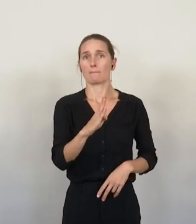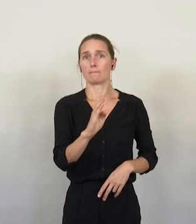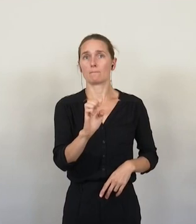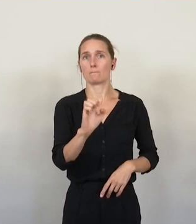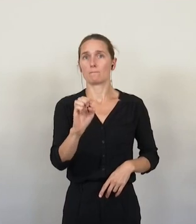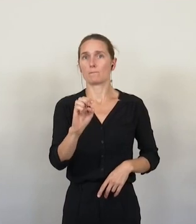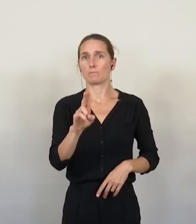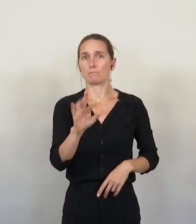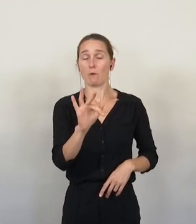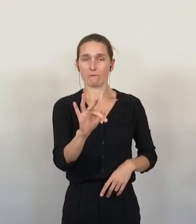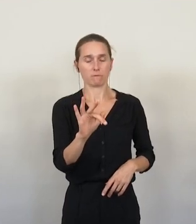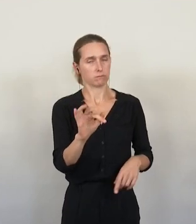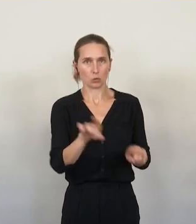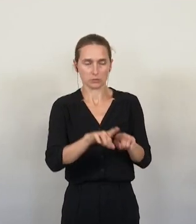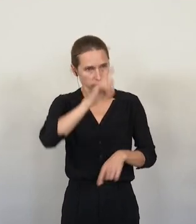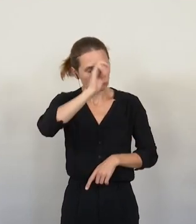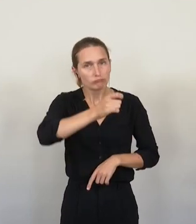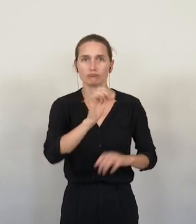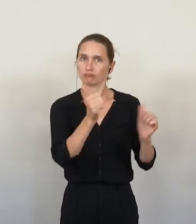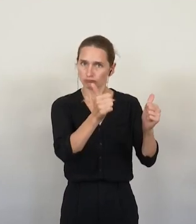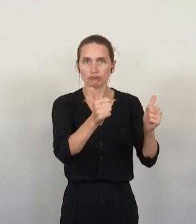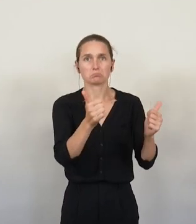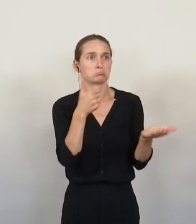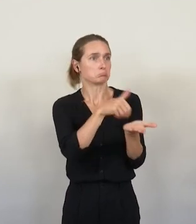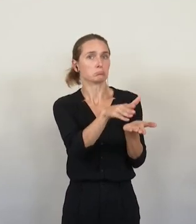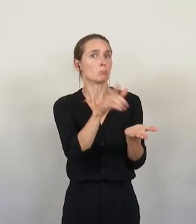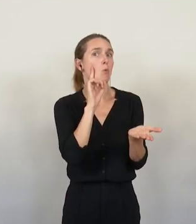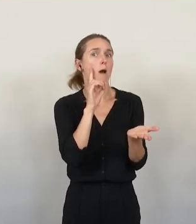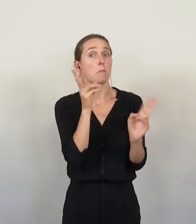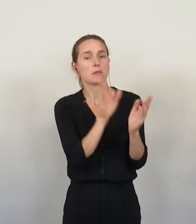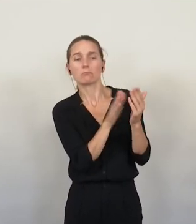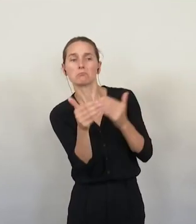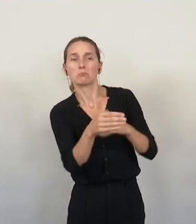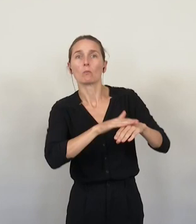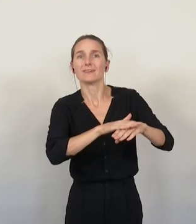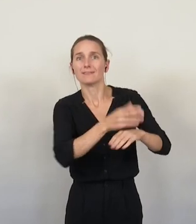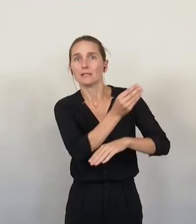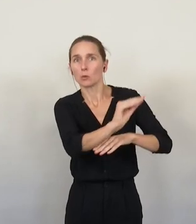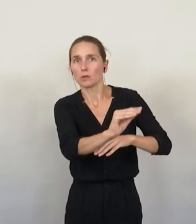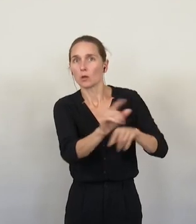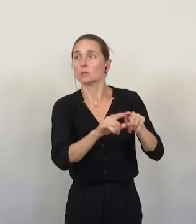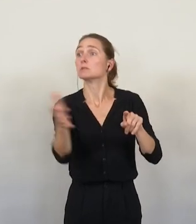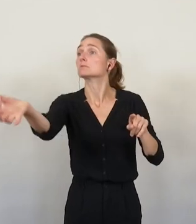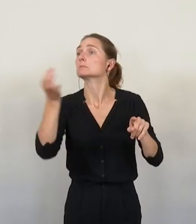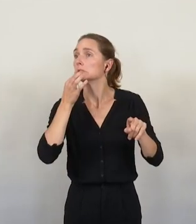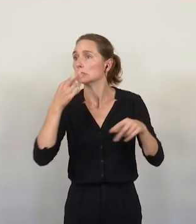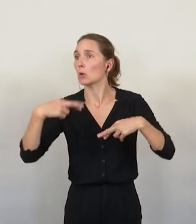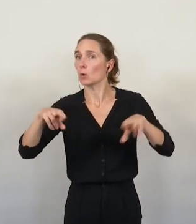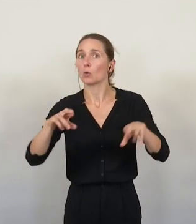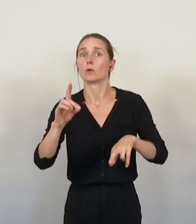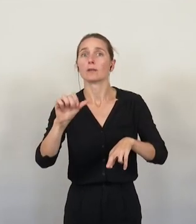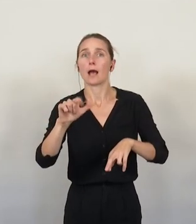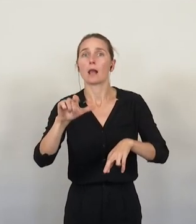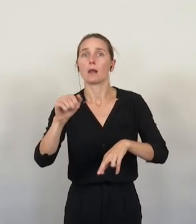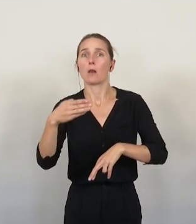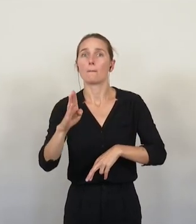imaginons que c'est pour des questions de sécurité il a été fait état de la rue d'Albert nous sommes le seul groupe qui